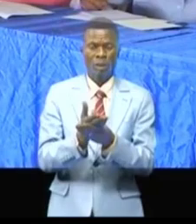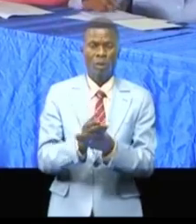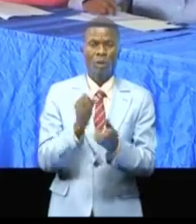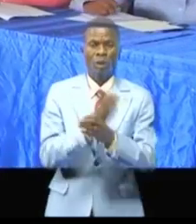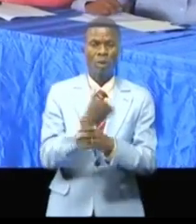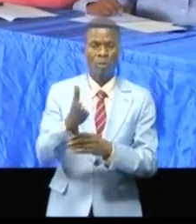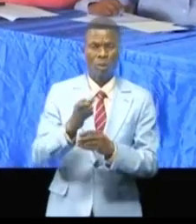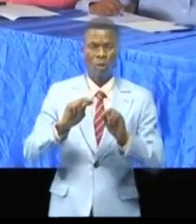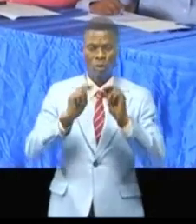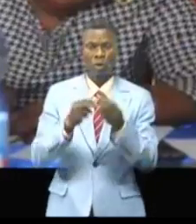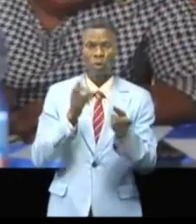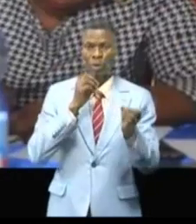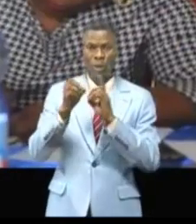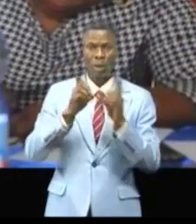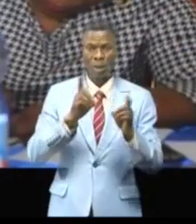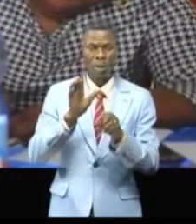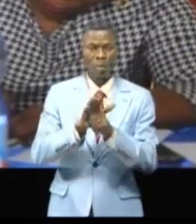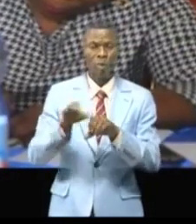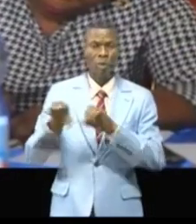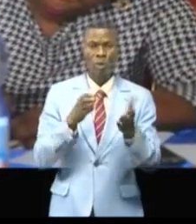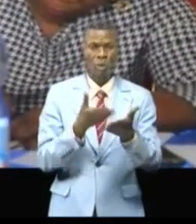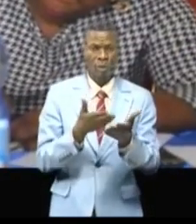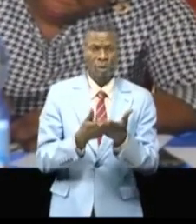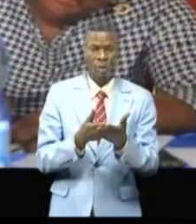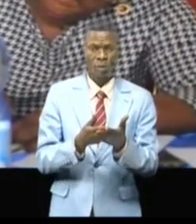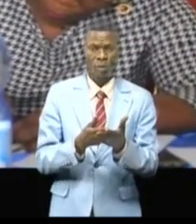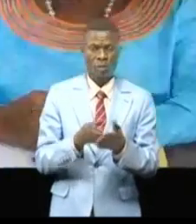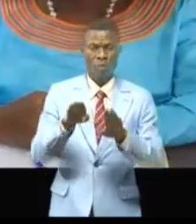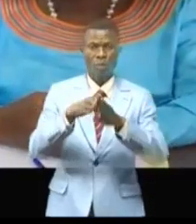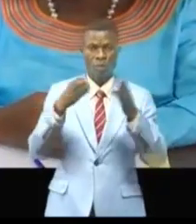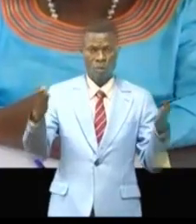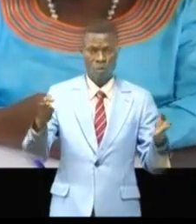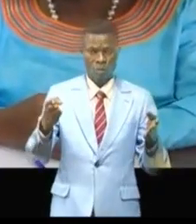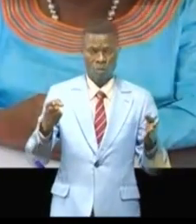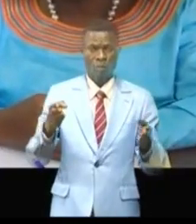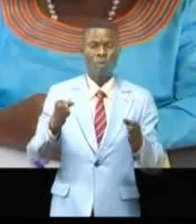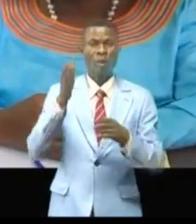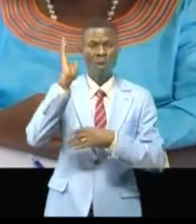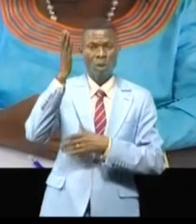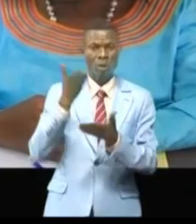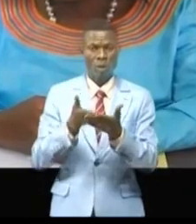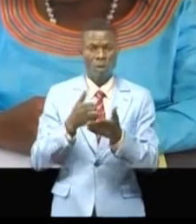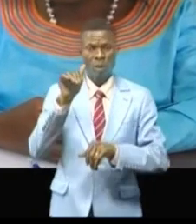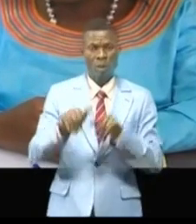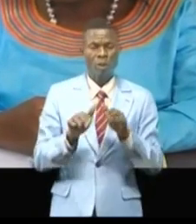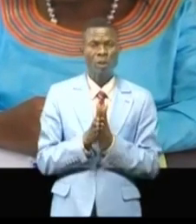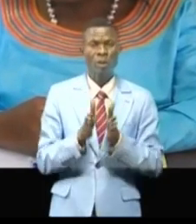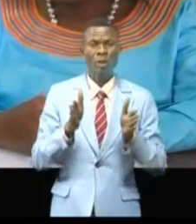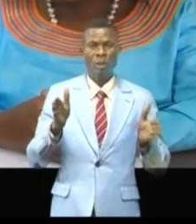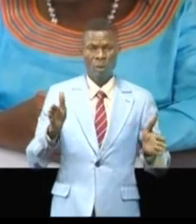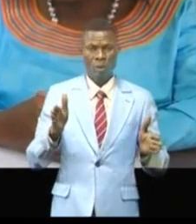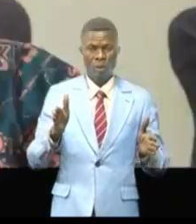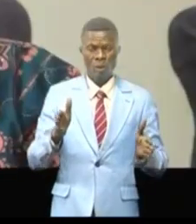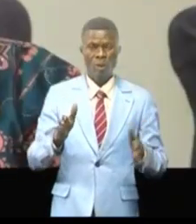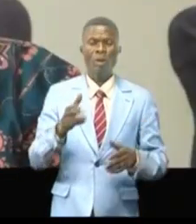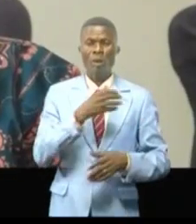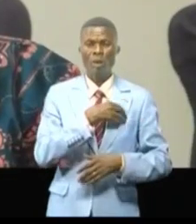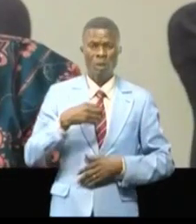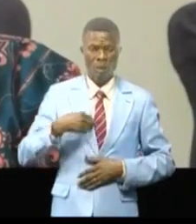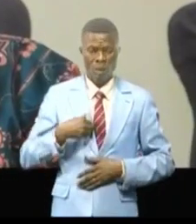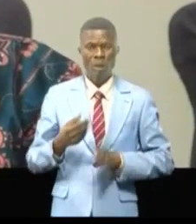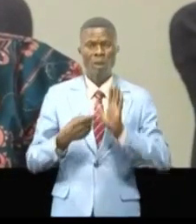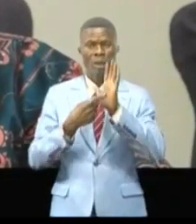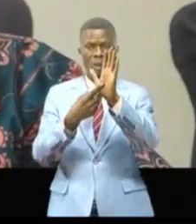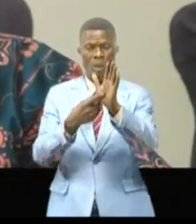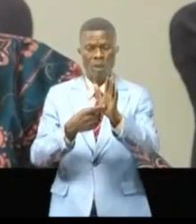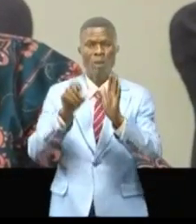du cadre de dialogue multi-acteurs. Procédant à l'ouverture de cet atelier, la secrétaire générale au genre a présenté